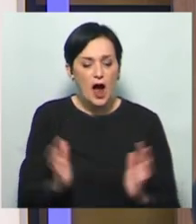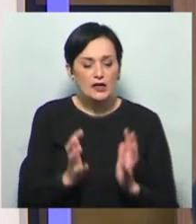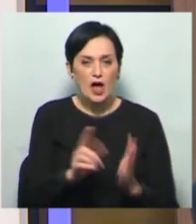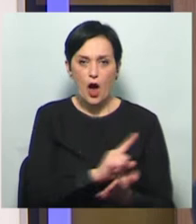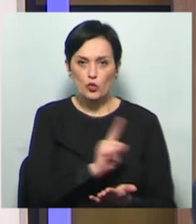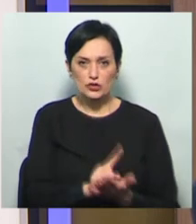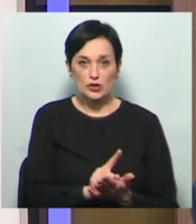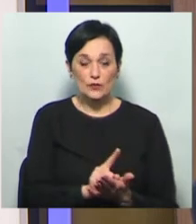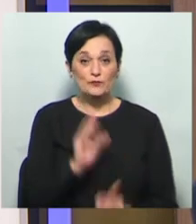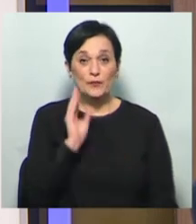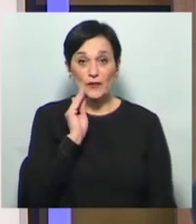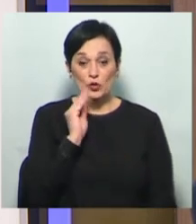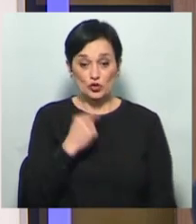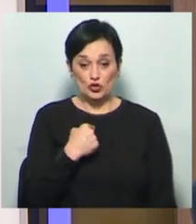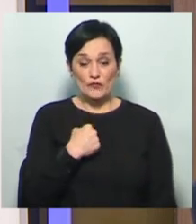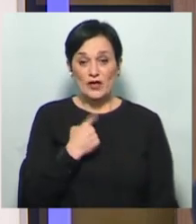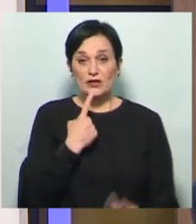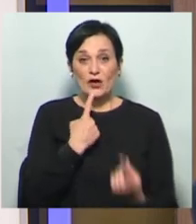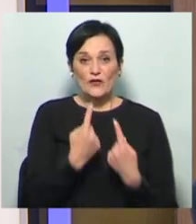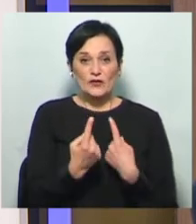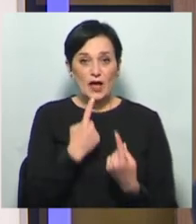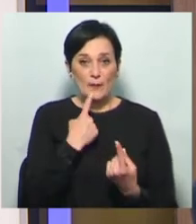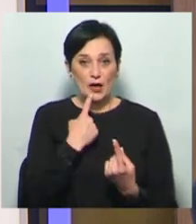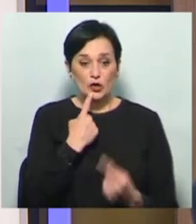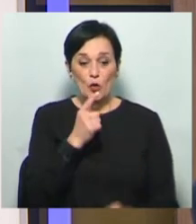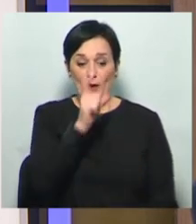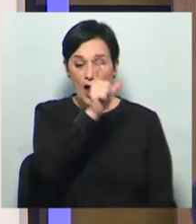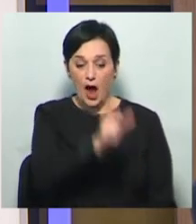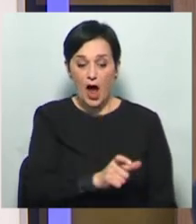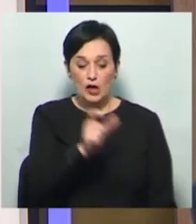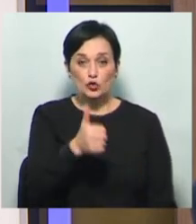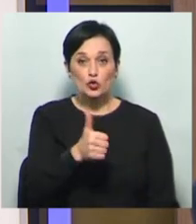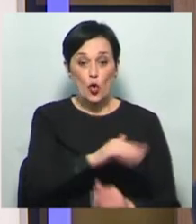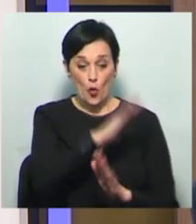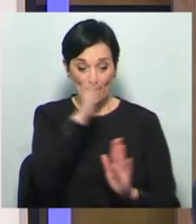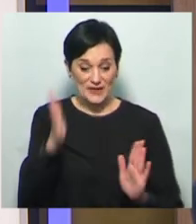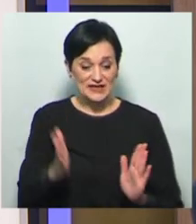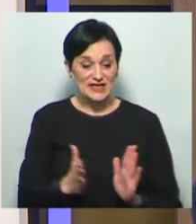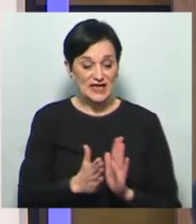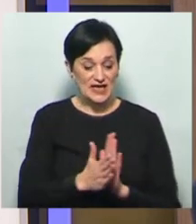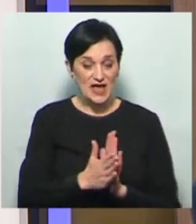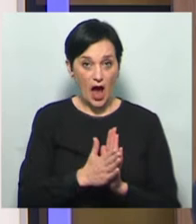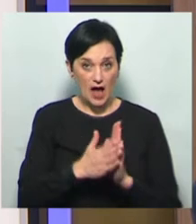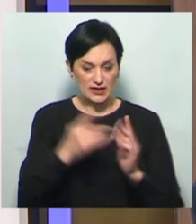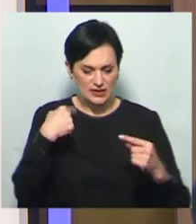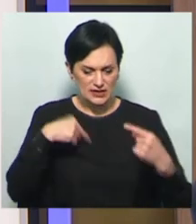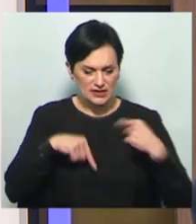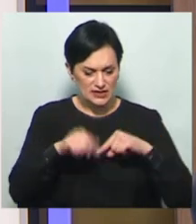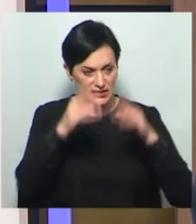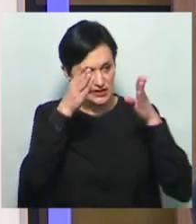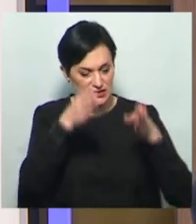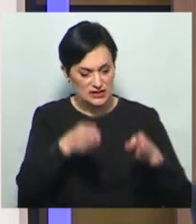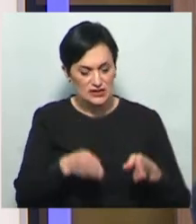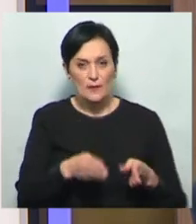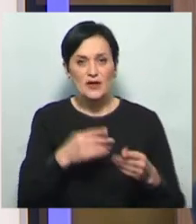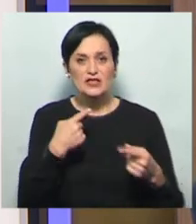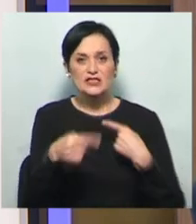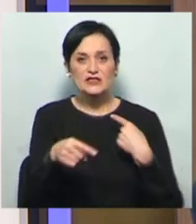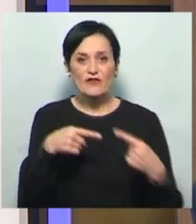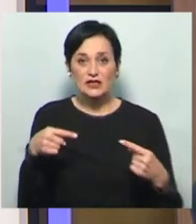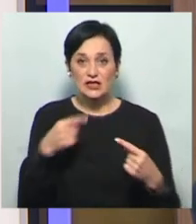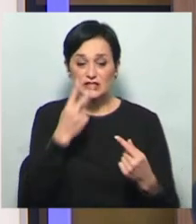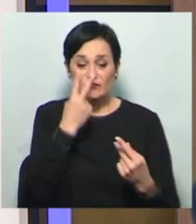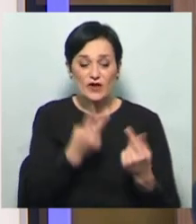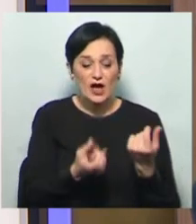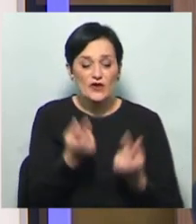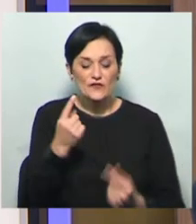აუცილებლობა. როდესაც ჩვენ ვლაპარაკობთ ადამიანზე, როგორც მთლიან სისტემაზე, ყოველთვის ამისათვის სხვადასხვა